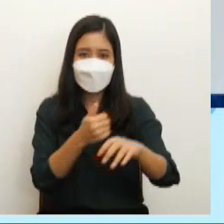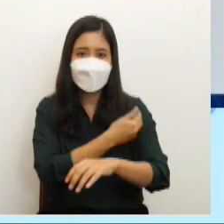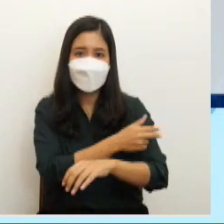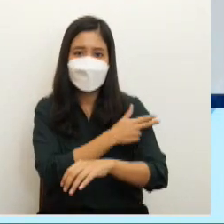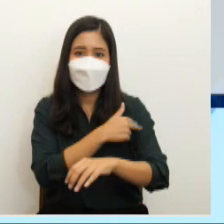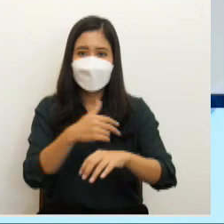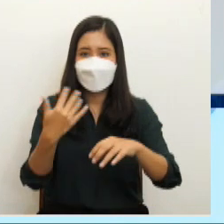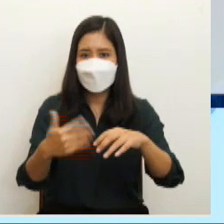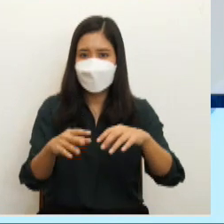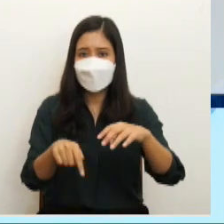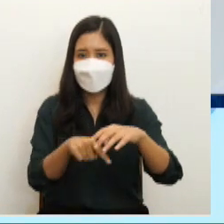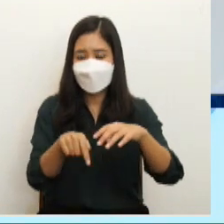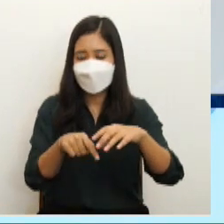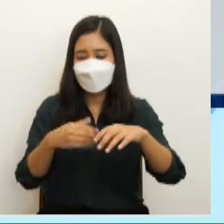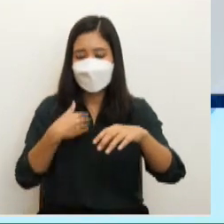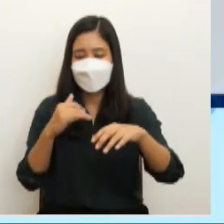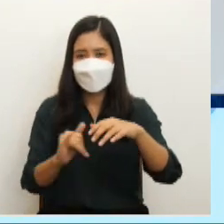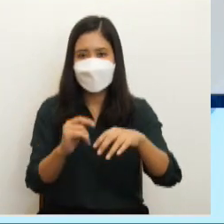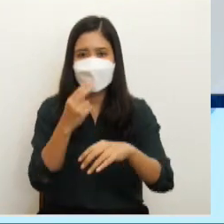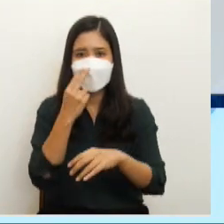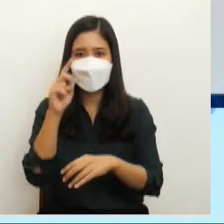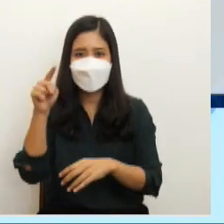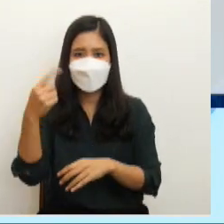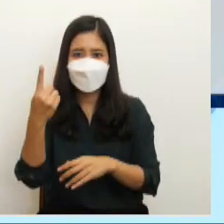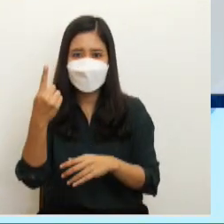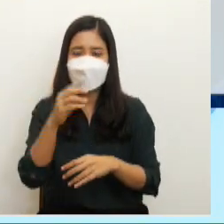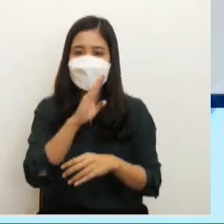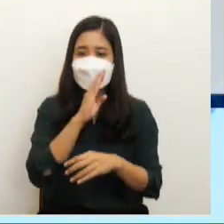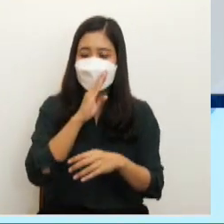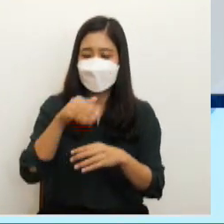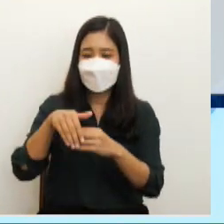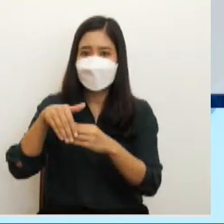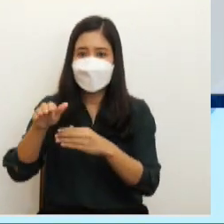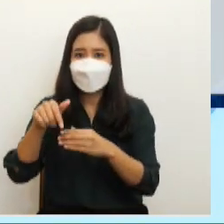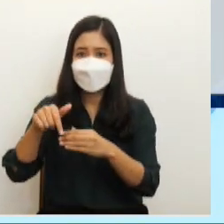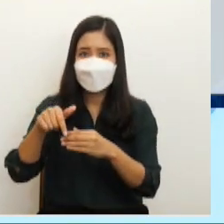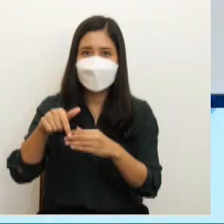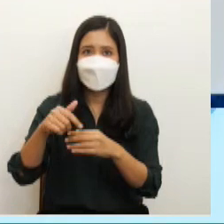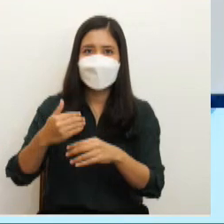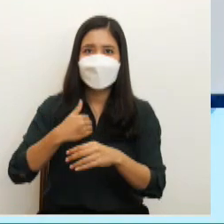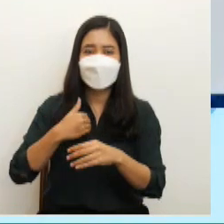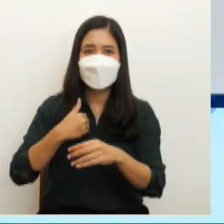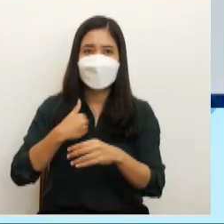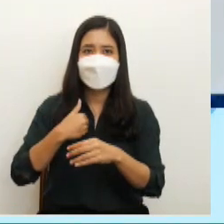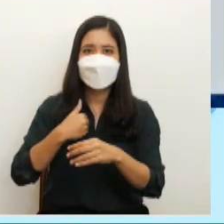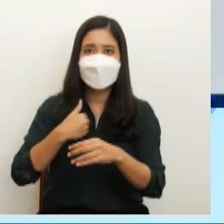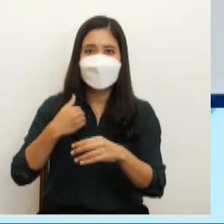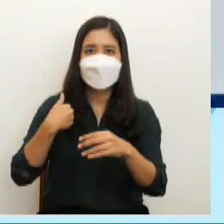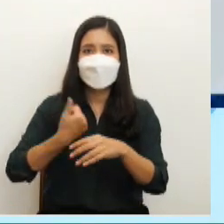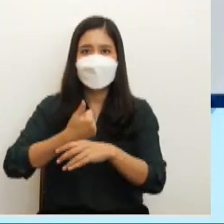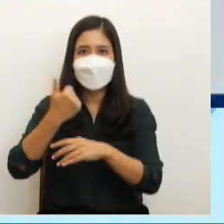ทุนที่เป็นสิทธิ์ของตัวเองก่อนทีนี้ถ้านอกเหนือจากนั้นนะครับถ้านอกเหนือจากสิทธิ์แล้วมีค่าใช้จ่ายส่วนเกิน